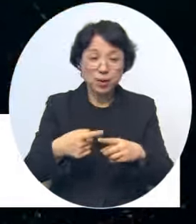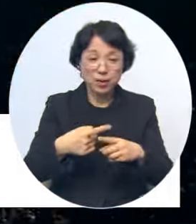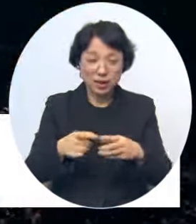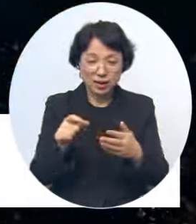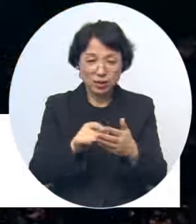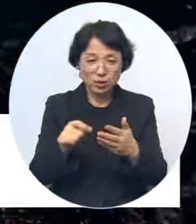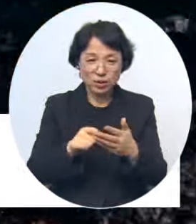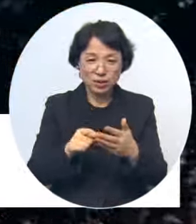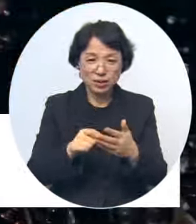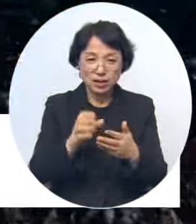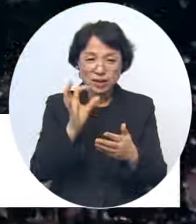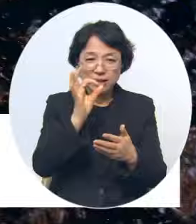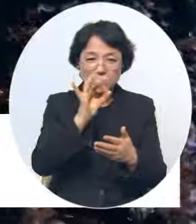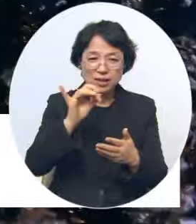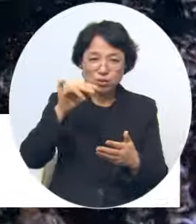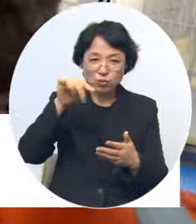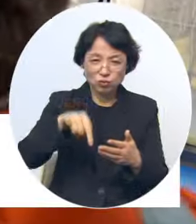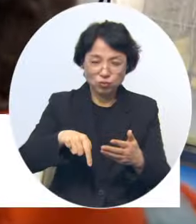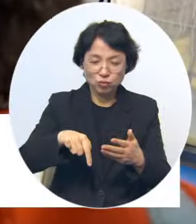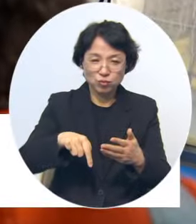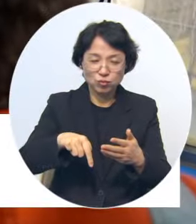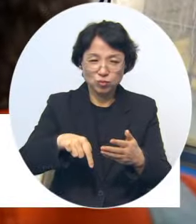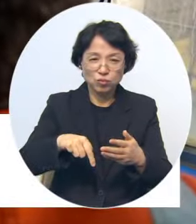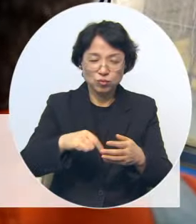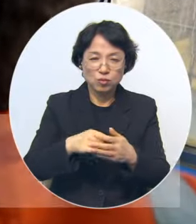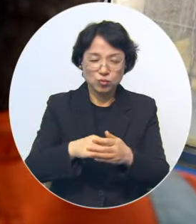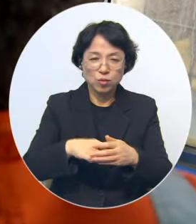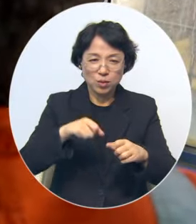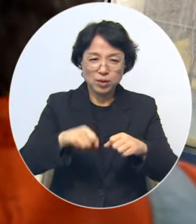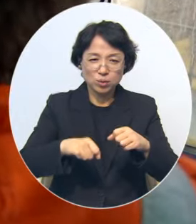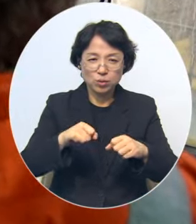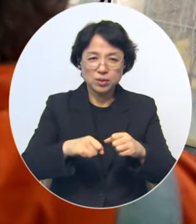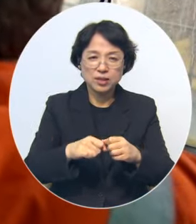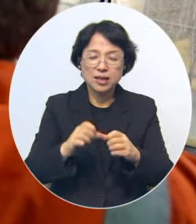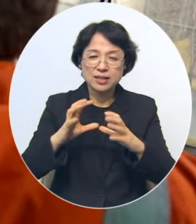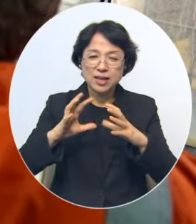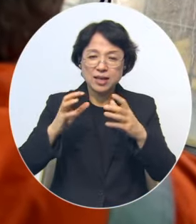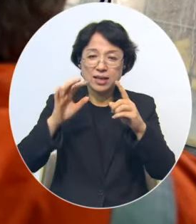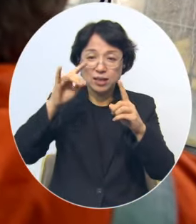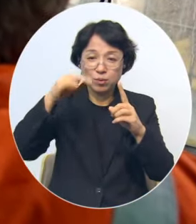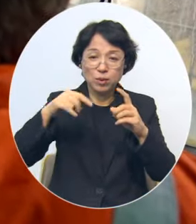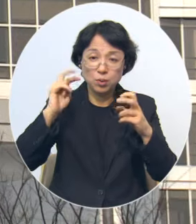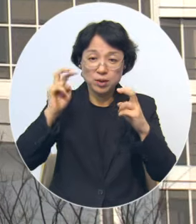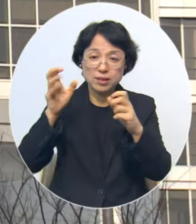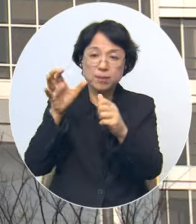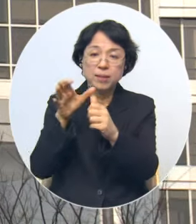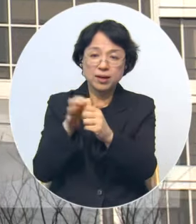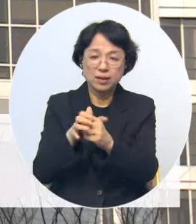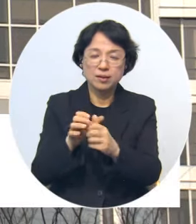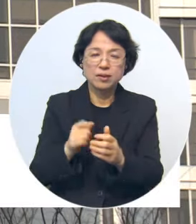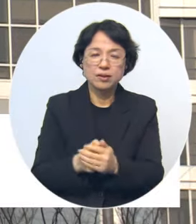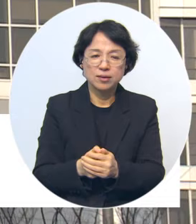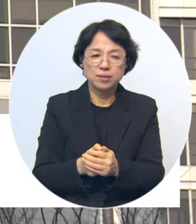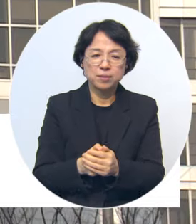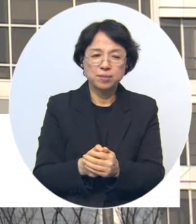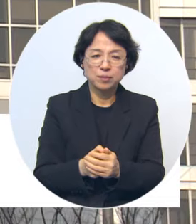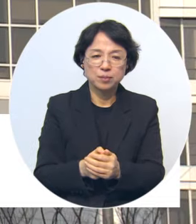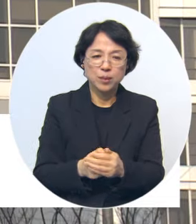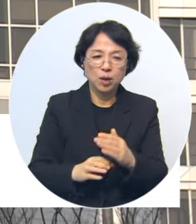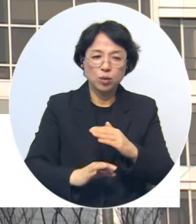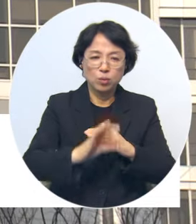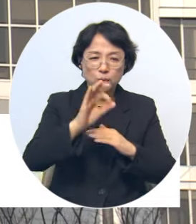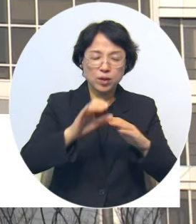기록하는 이수 검층 작업은 세계 1위 시추 기업 슐럼버거 맡았습니다 산업통상자원부는